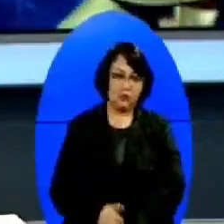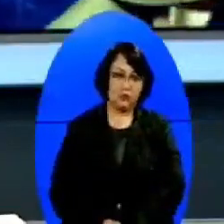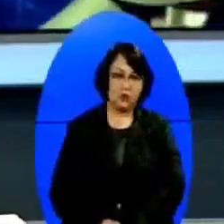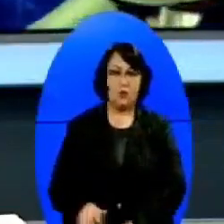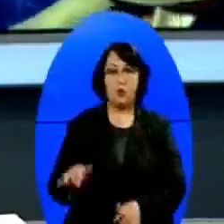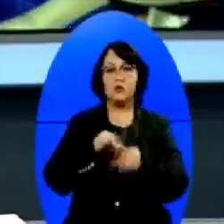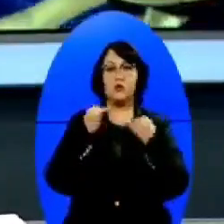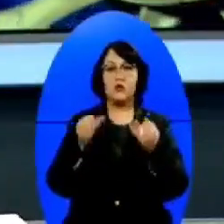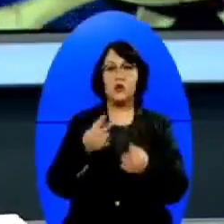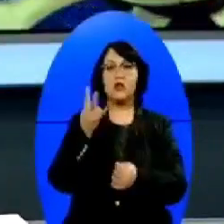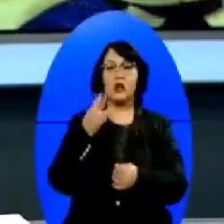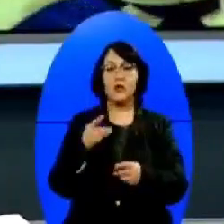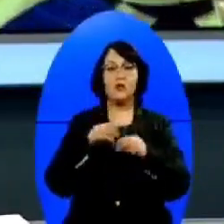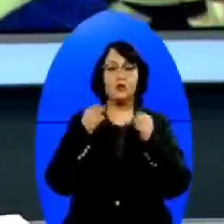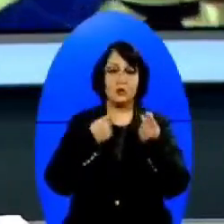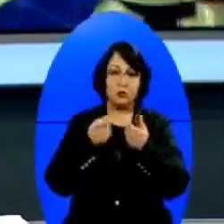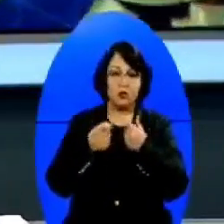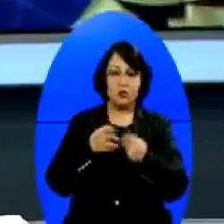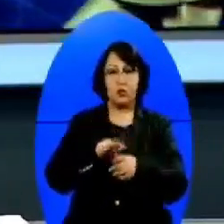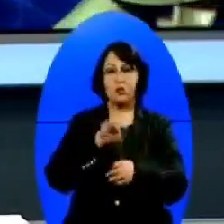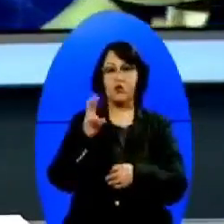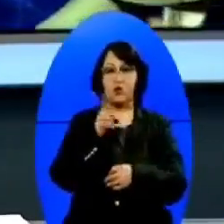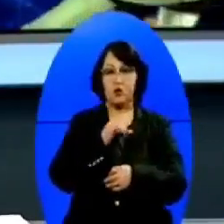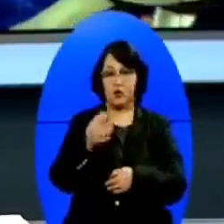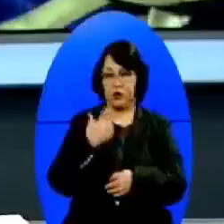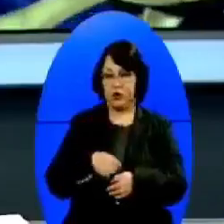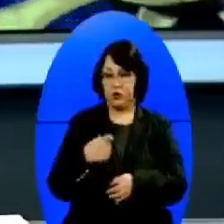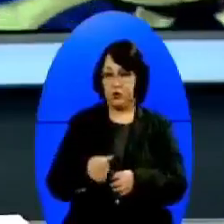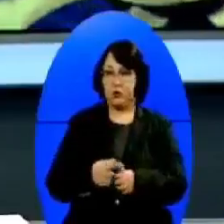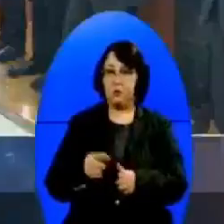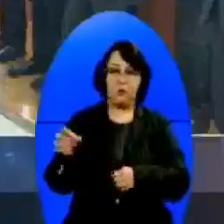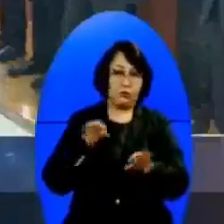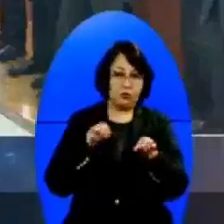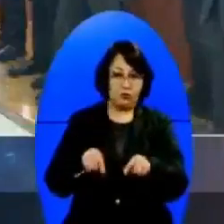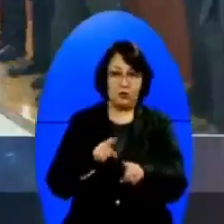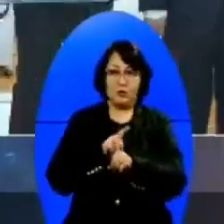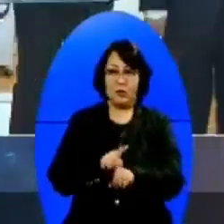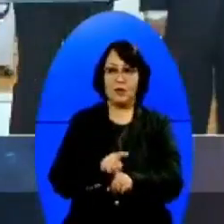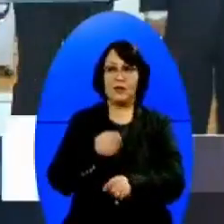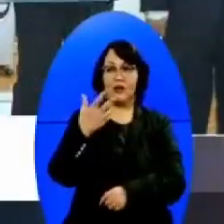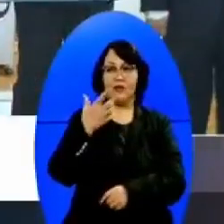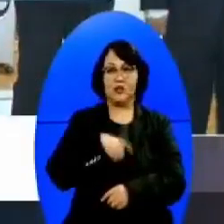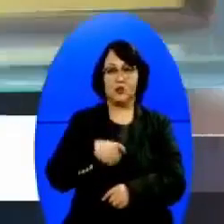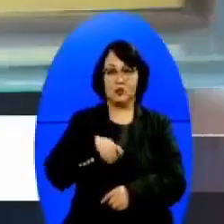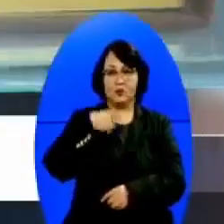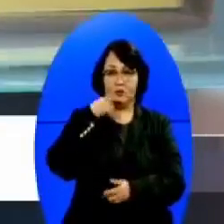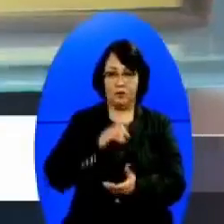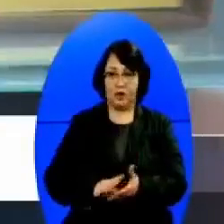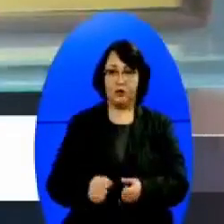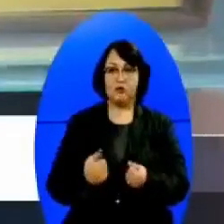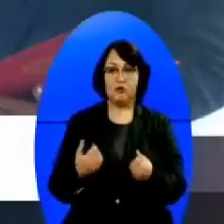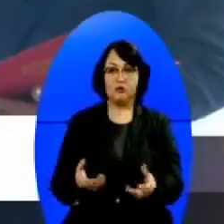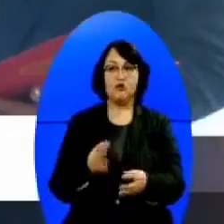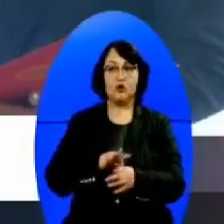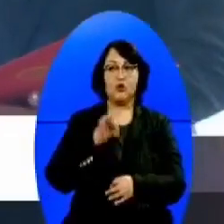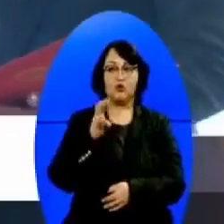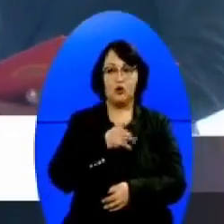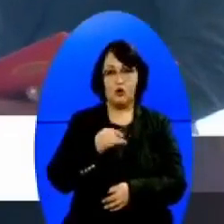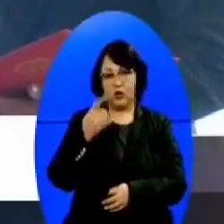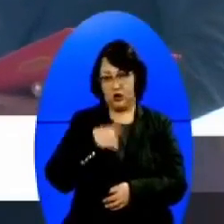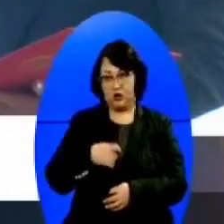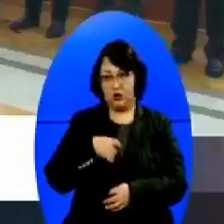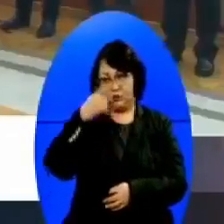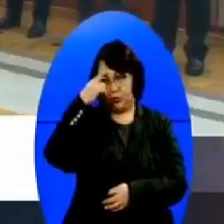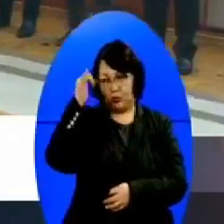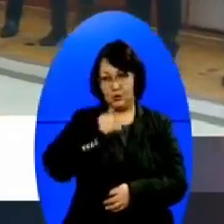Улсын хурлын намрын чуулганы хуралдаанаар сонгуулийн ерөнхий хорооны гишүүдийг томилсон. Өнөөдөр энэ дагуу 5 гишүүн тангараг өргөлөө. Сонгуулийн ерөнхий хорооны гишүүнээр